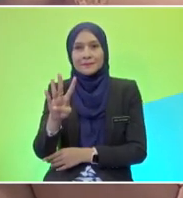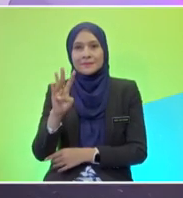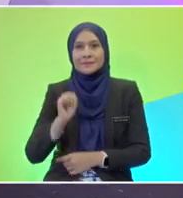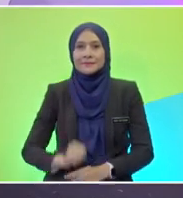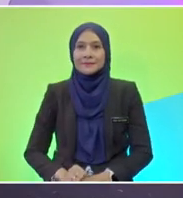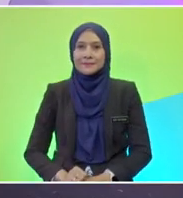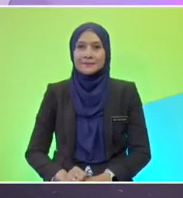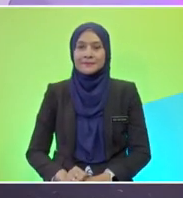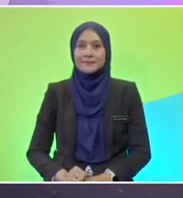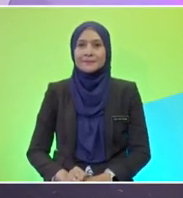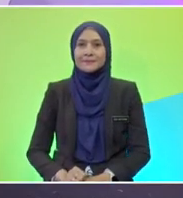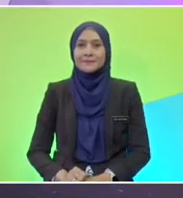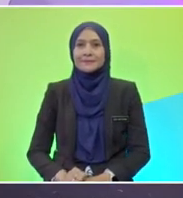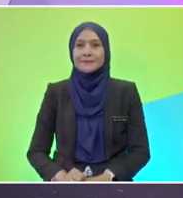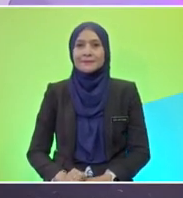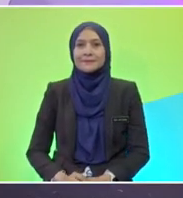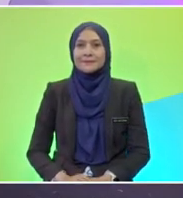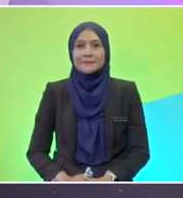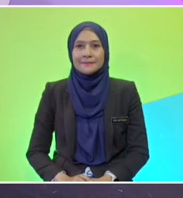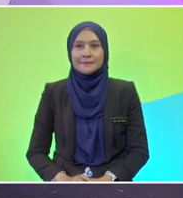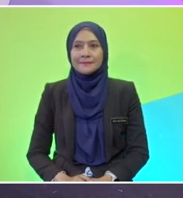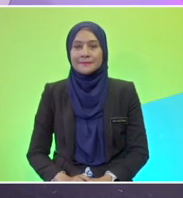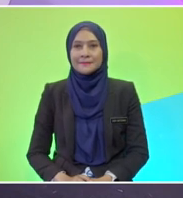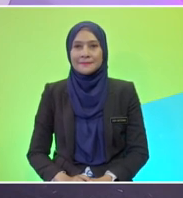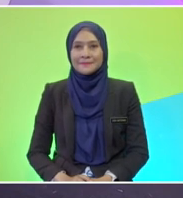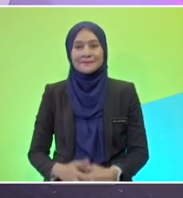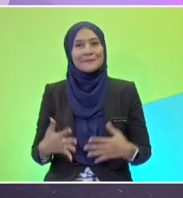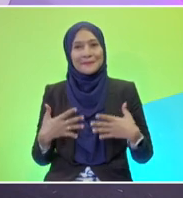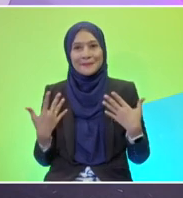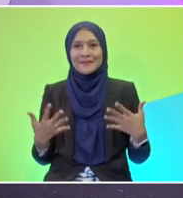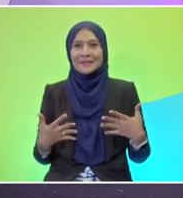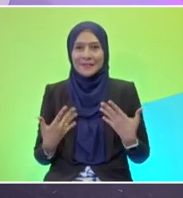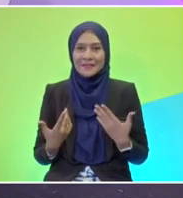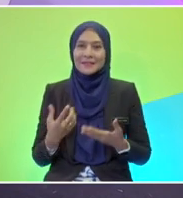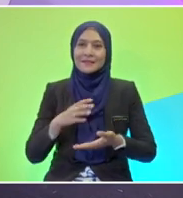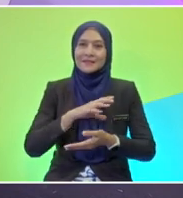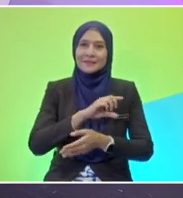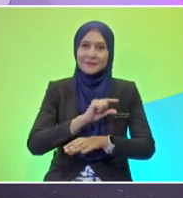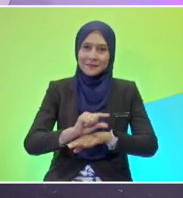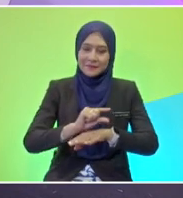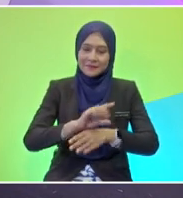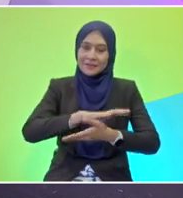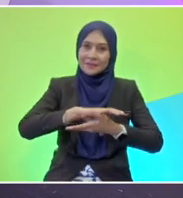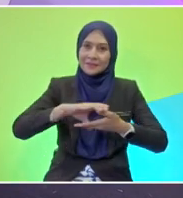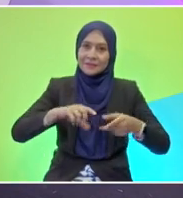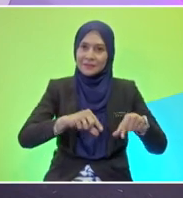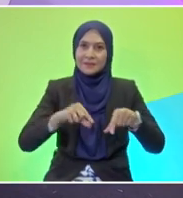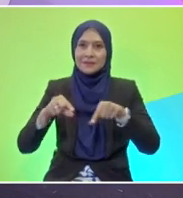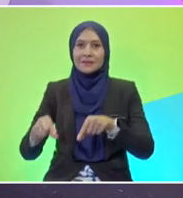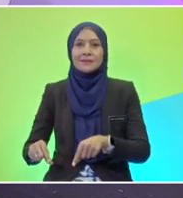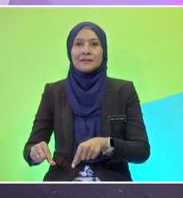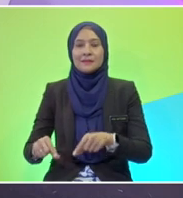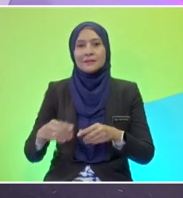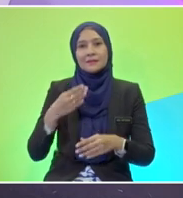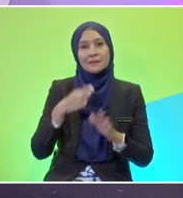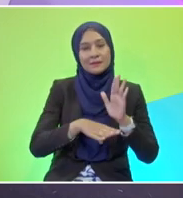4. 15 tolak 11 jawapannya 4. Baiklah cikgu, seronoknya kita menggunakan kad gerak baki. Sama-sama boleh buat di rumah kan